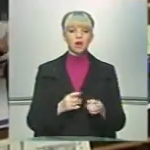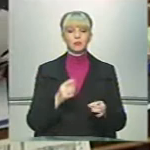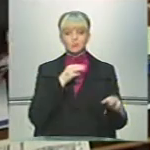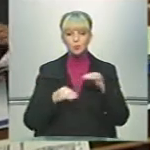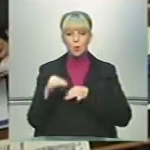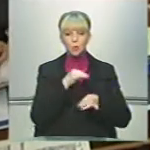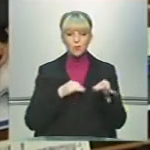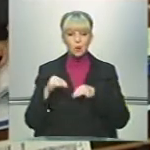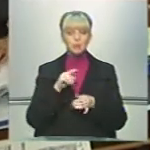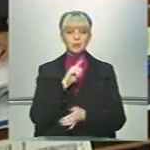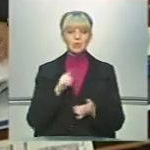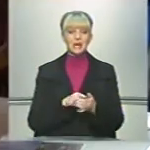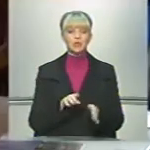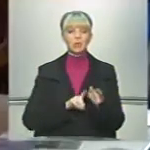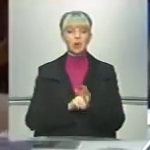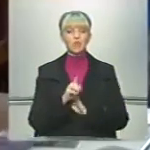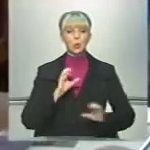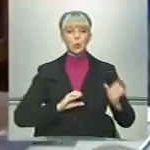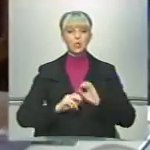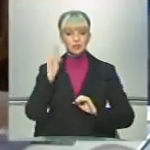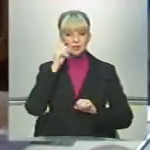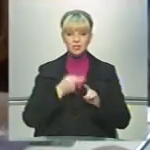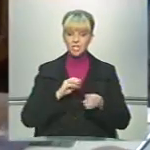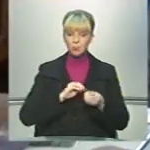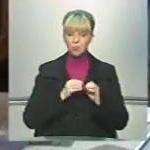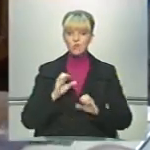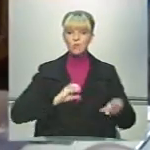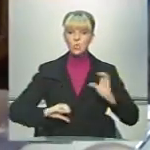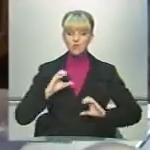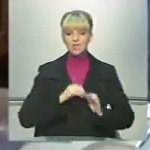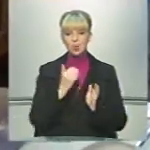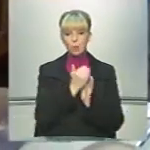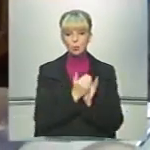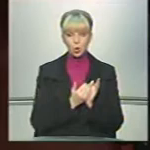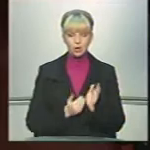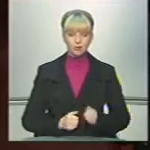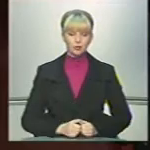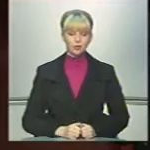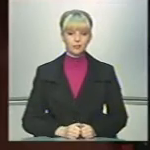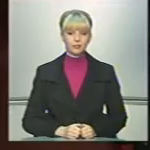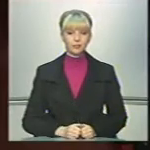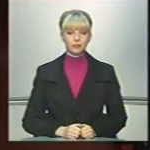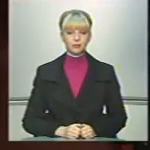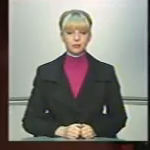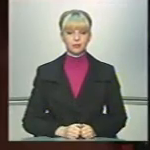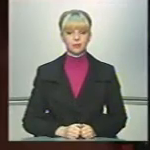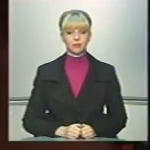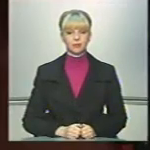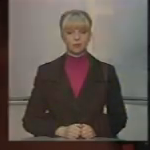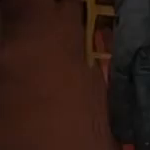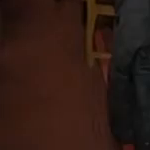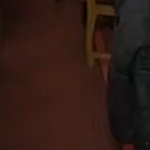де обговорюватимуть питання впровадження курсів вивчення цієї проблеми в університетську програму. Марина Болечева, Назар Волошинюк,